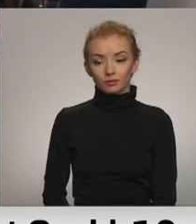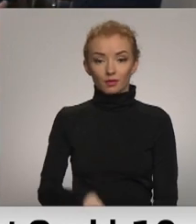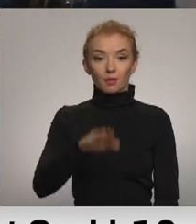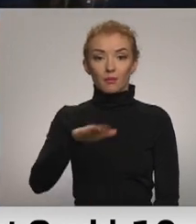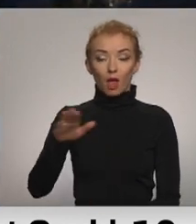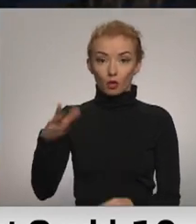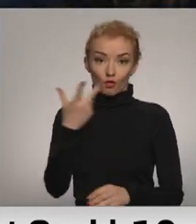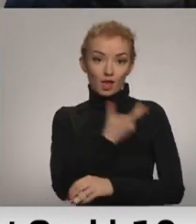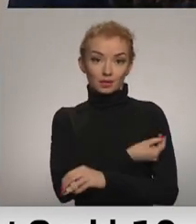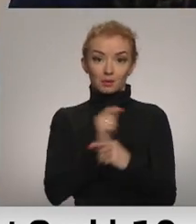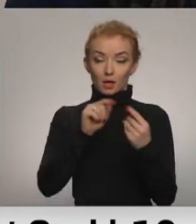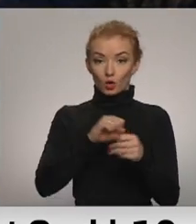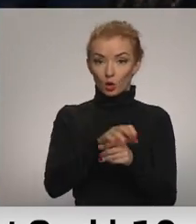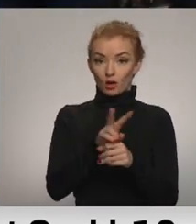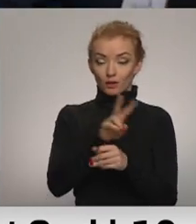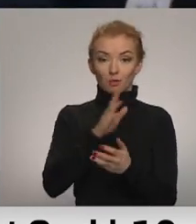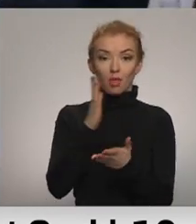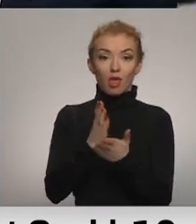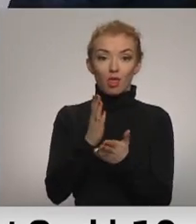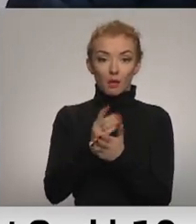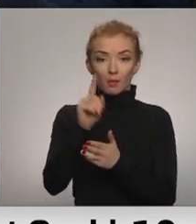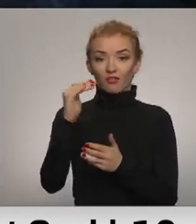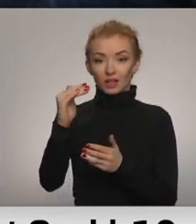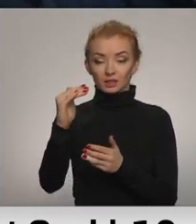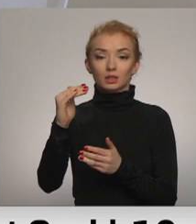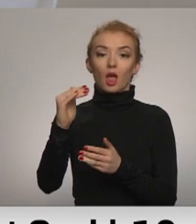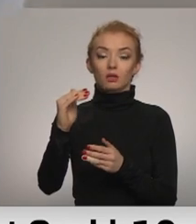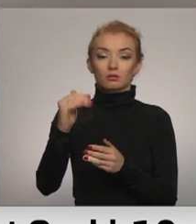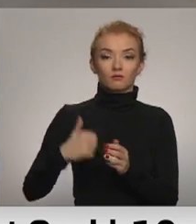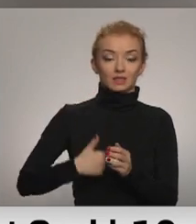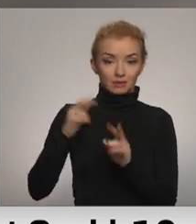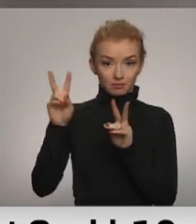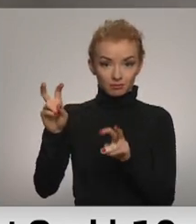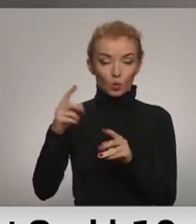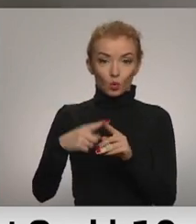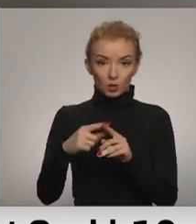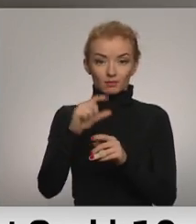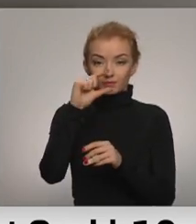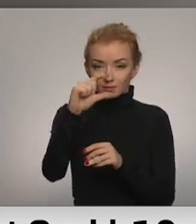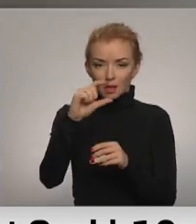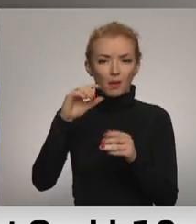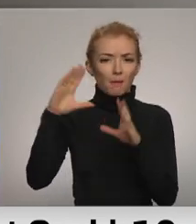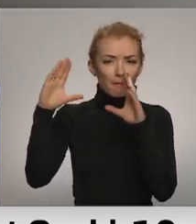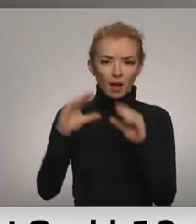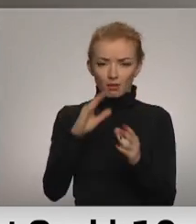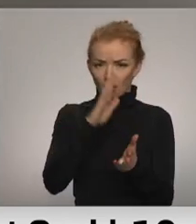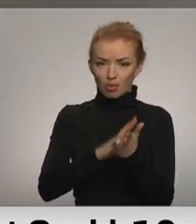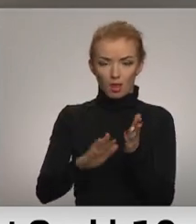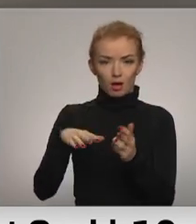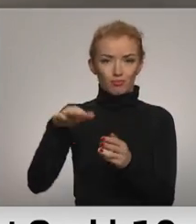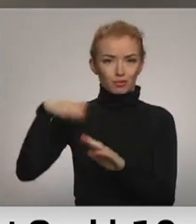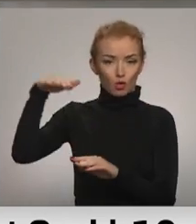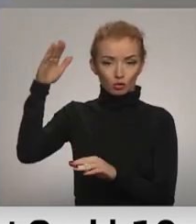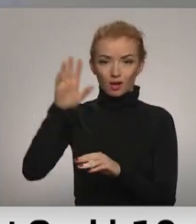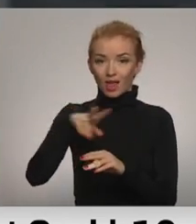Bērnu vakcinācijai pret Covid pieejamas ražotāja Pfizer-BioNTech vakcīnas. Potes deva ir krietni mazāka nekā pieaugušajiem. Lai